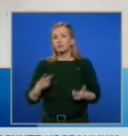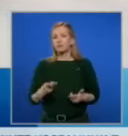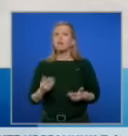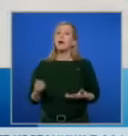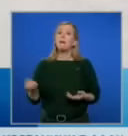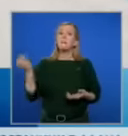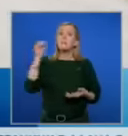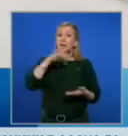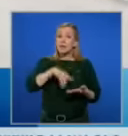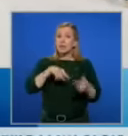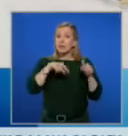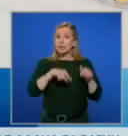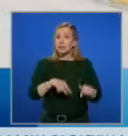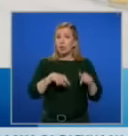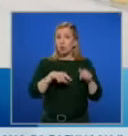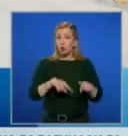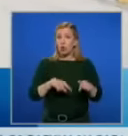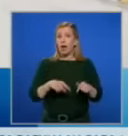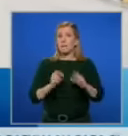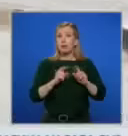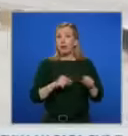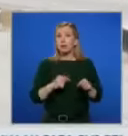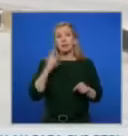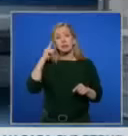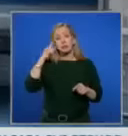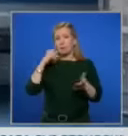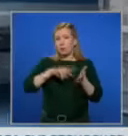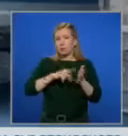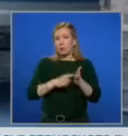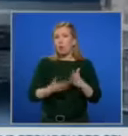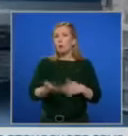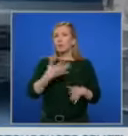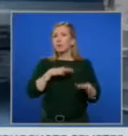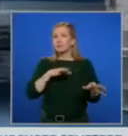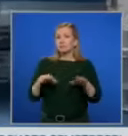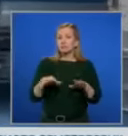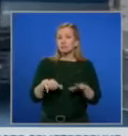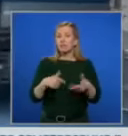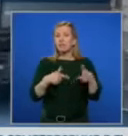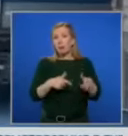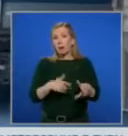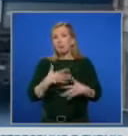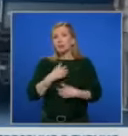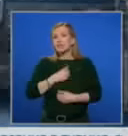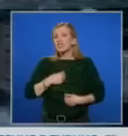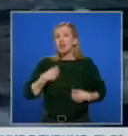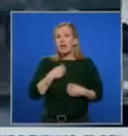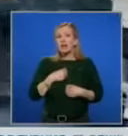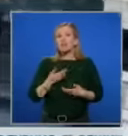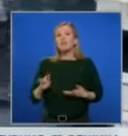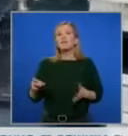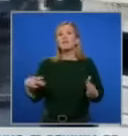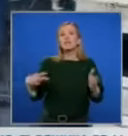се е забавило заради засегнати и блокирани от труса пътища. Местните спасители изразиха съжаление, че в Сирия не пристига